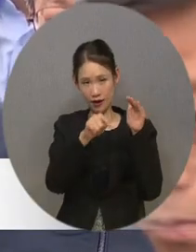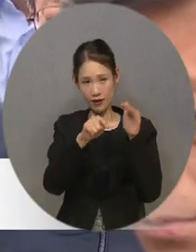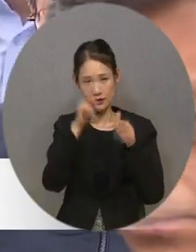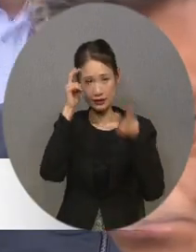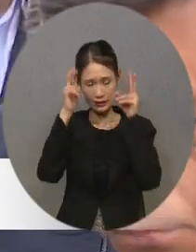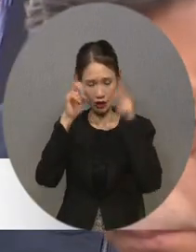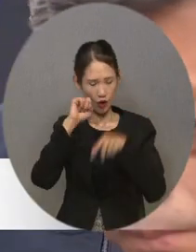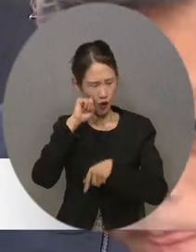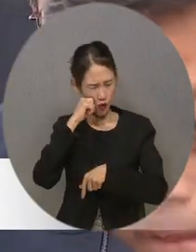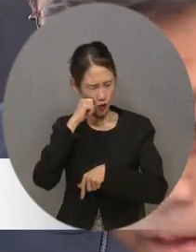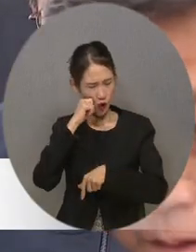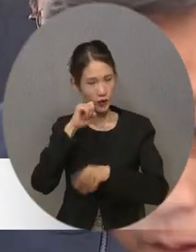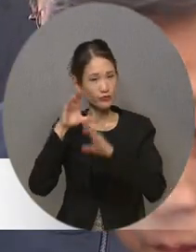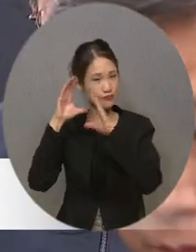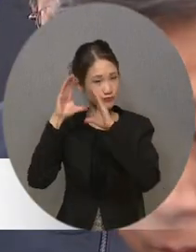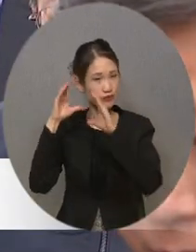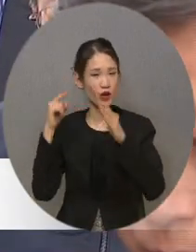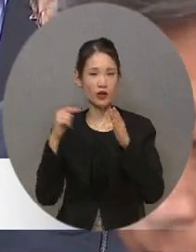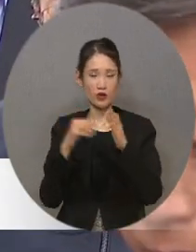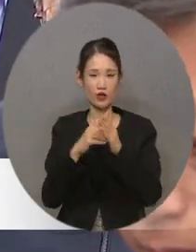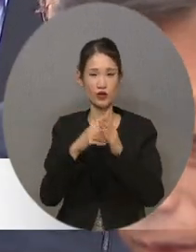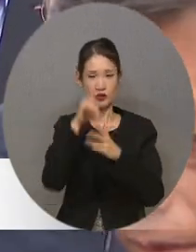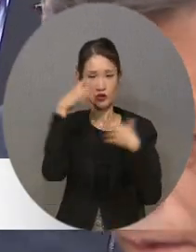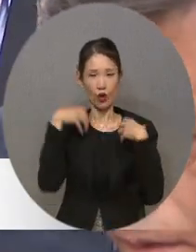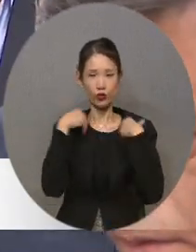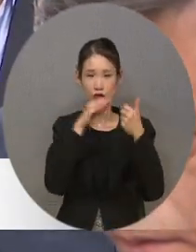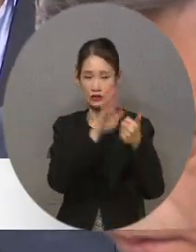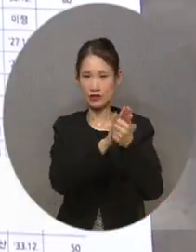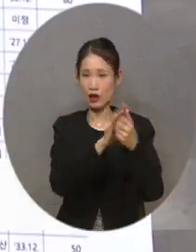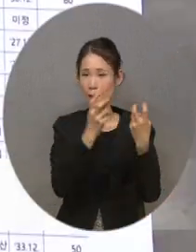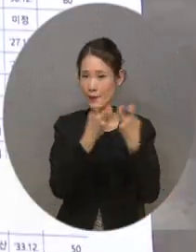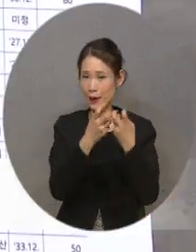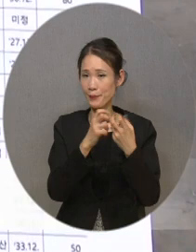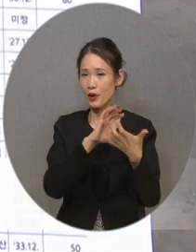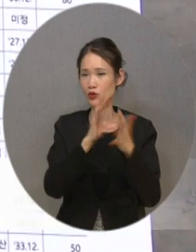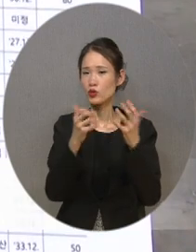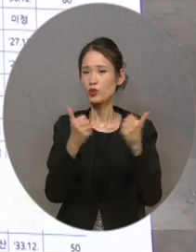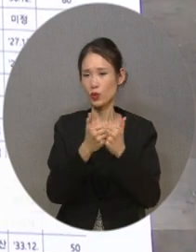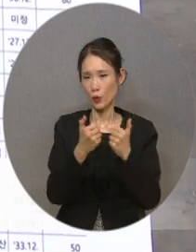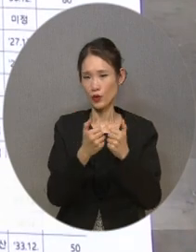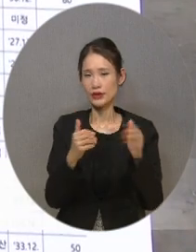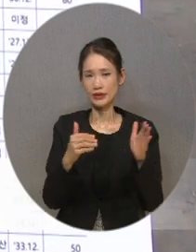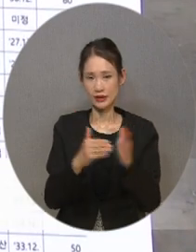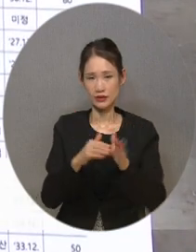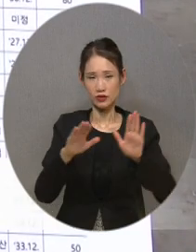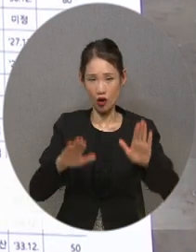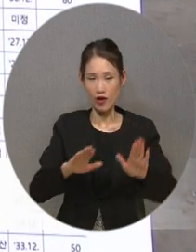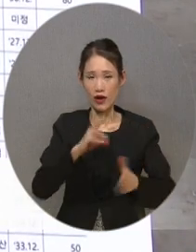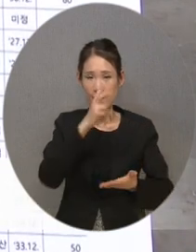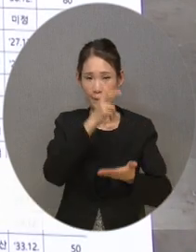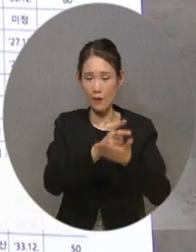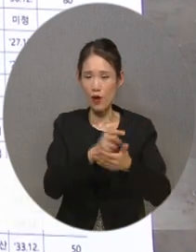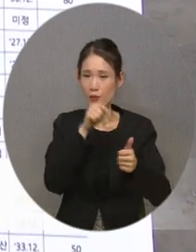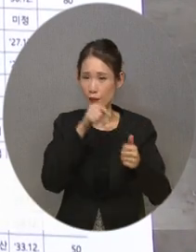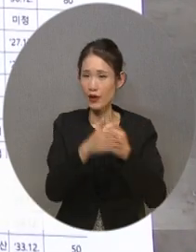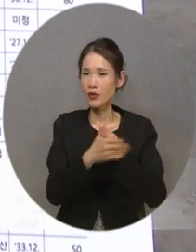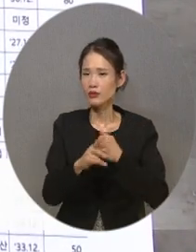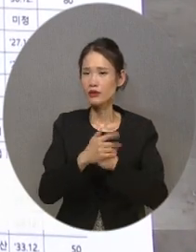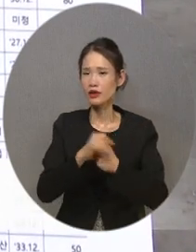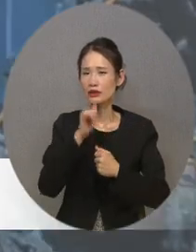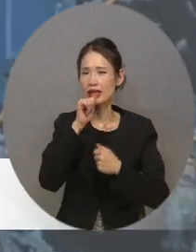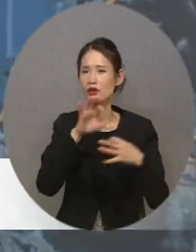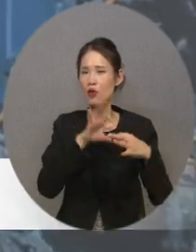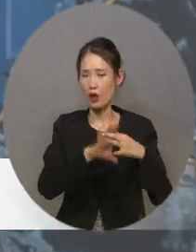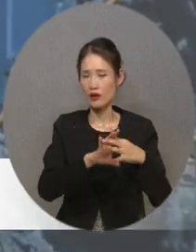규제 혁신을 위한 정부 지원 방안을 논의했습니다. 동호안 단지는 현행 법령상 제철 관련 업종만 들어올 수